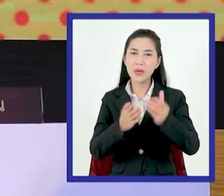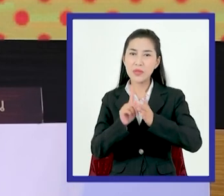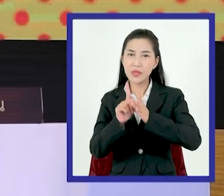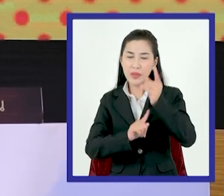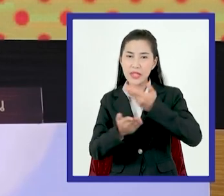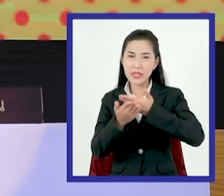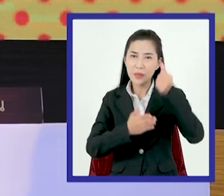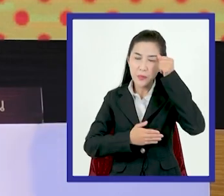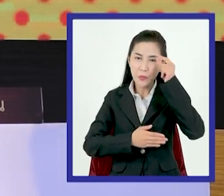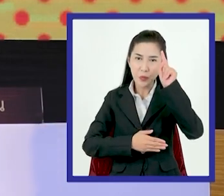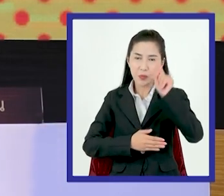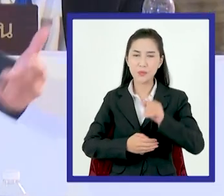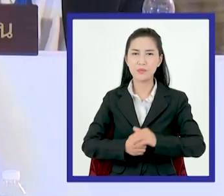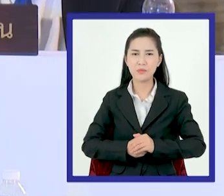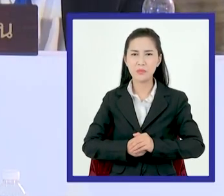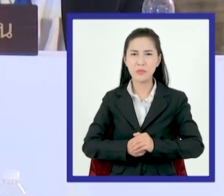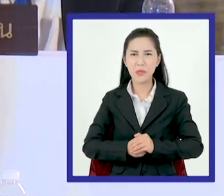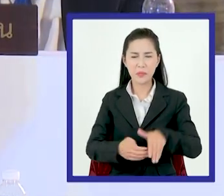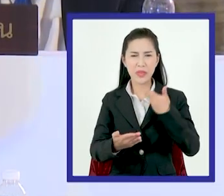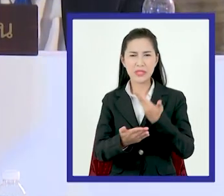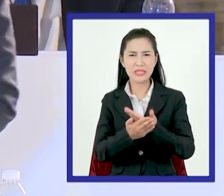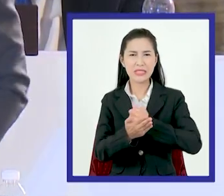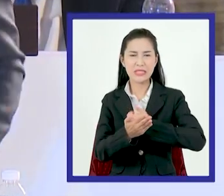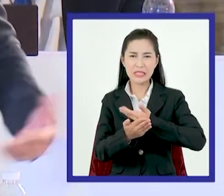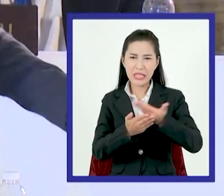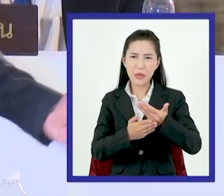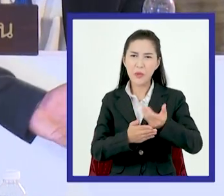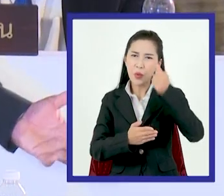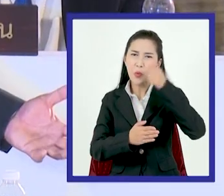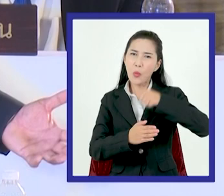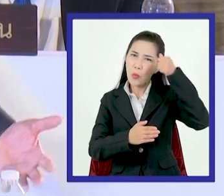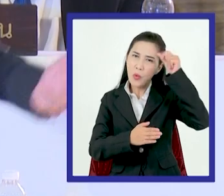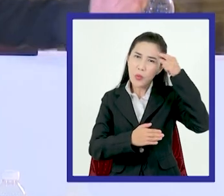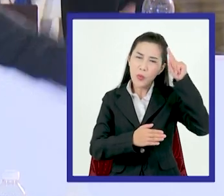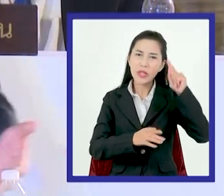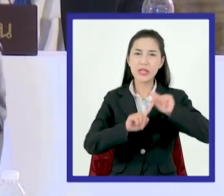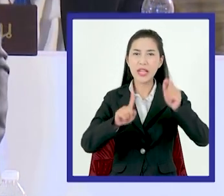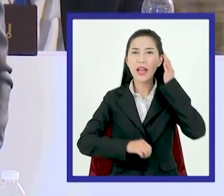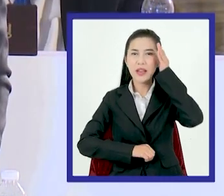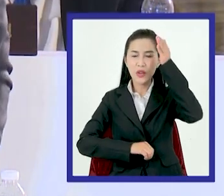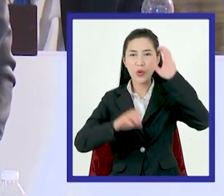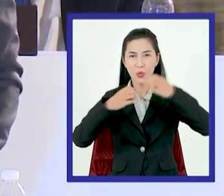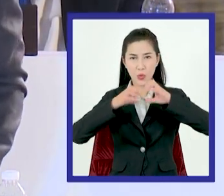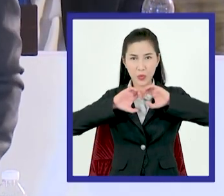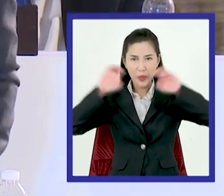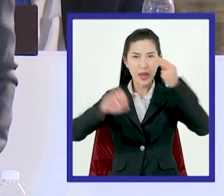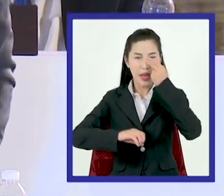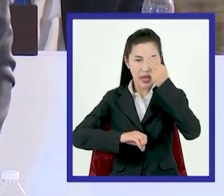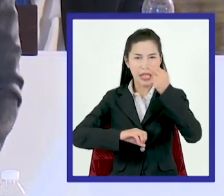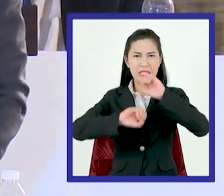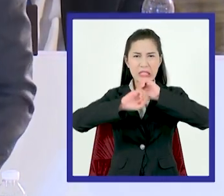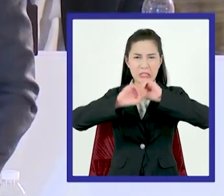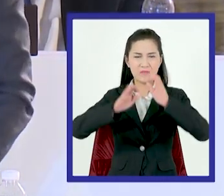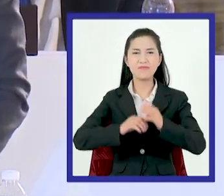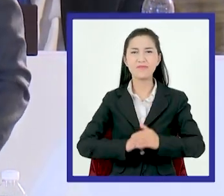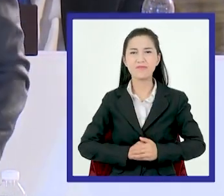จ่ายเป็นรายวันนะครับมันจะกลายเป็นค่าแรงรายวันสำหรับราชการแต่อนาคตเนี่ยนะฮะทางรัฐบาลเนี่ยมองชัดเจนแล้วก็มองขา